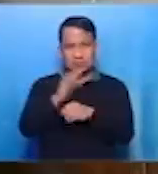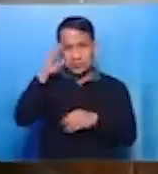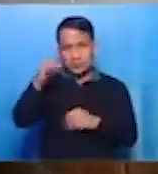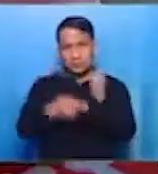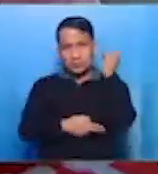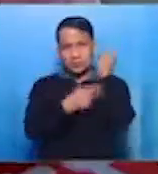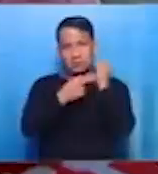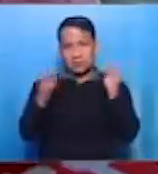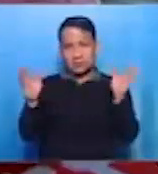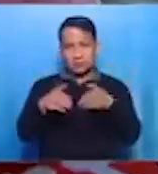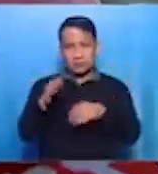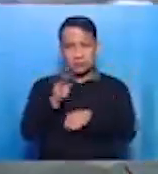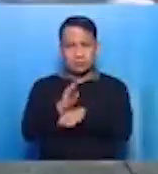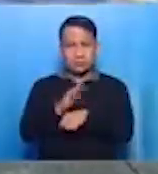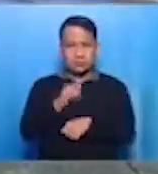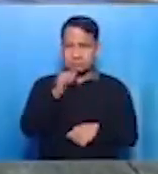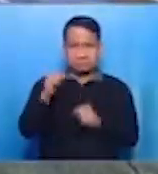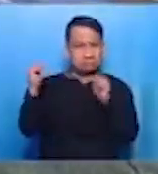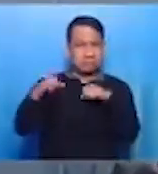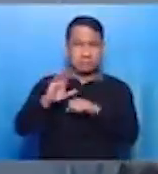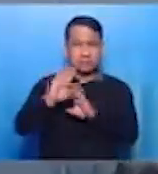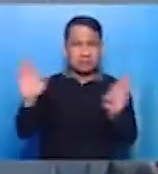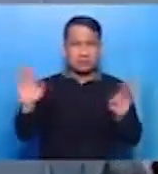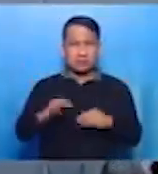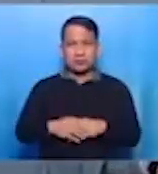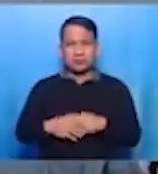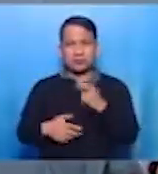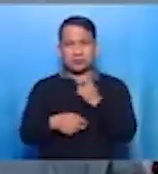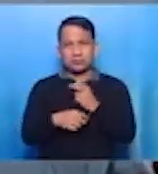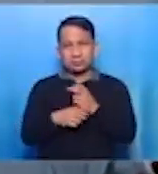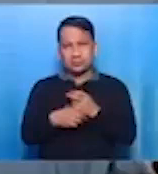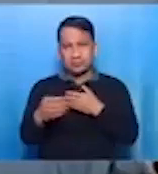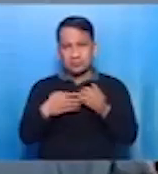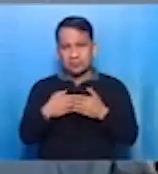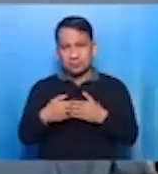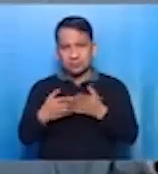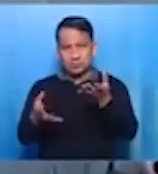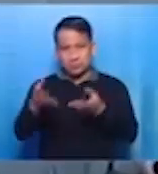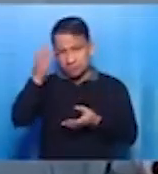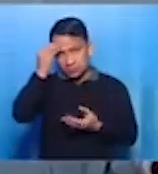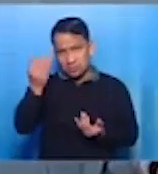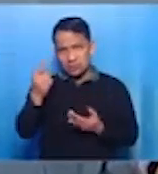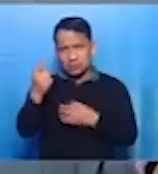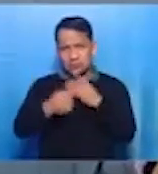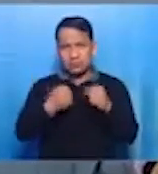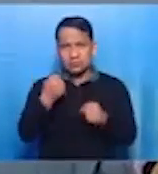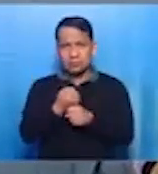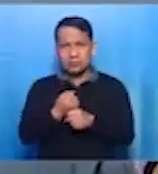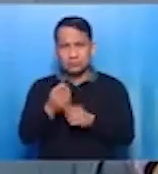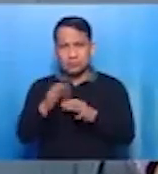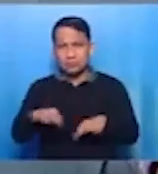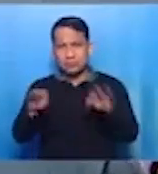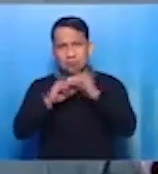hotel owners at maliliit na manggagawa, di approve dito. Napakahina naman natin kung hindi pa natin natutunan in one year ang mga dapat